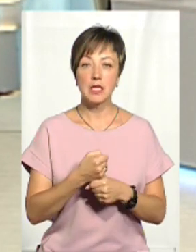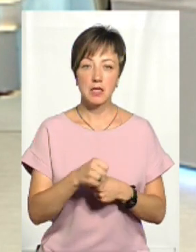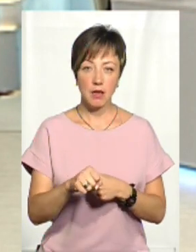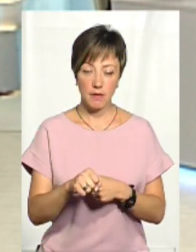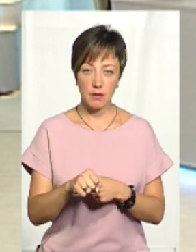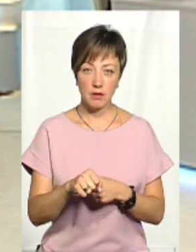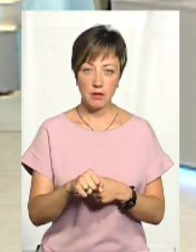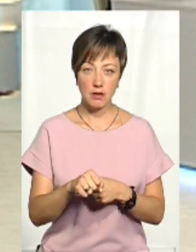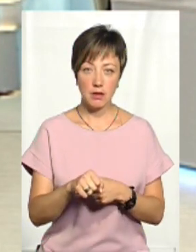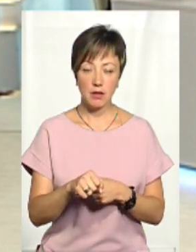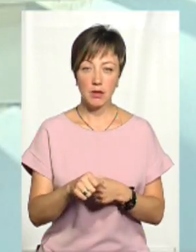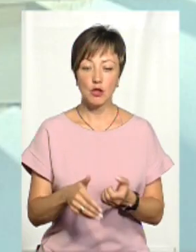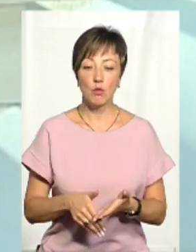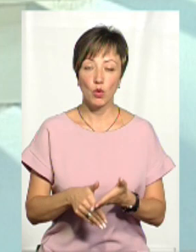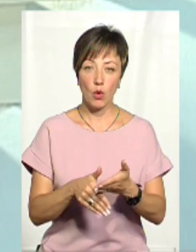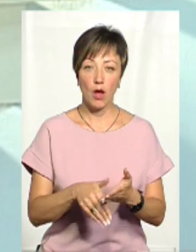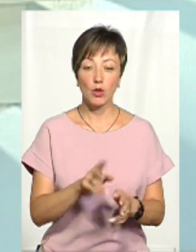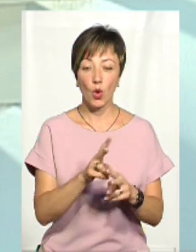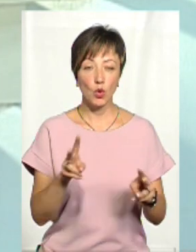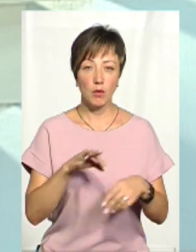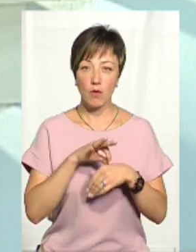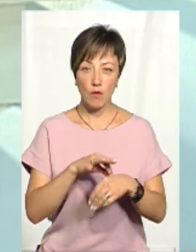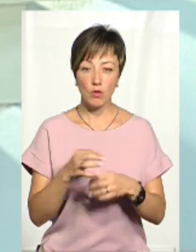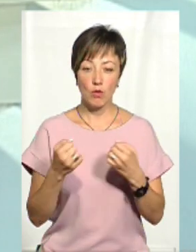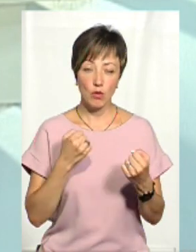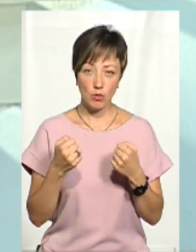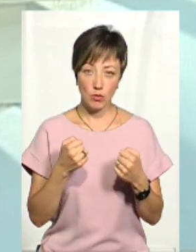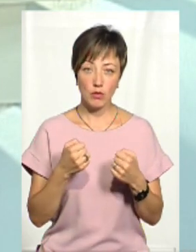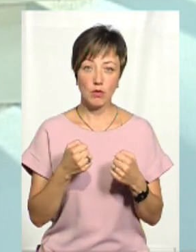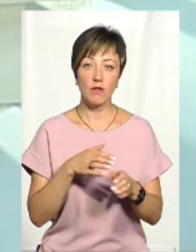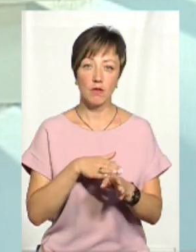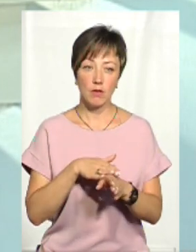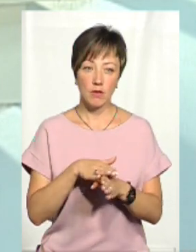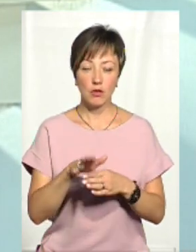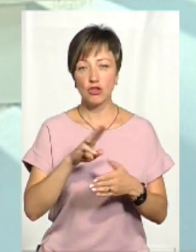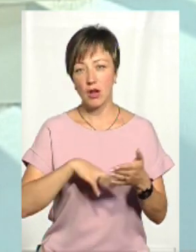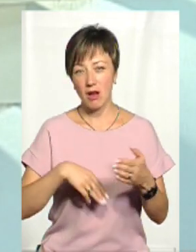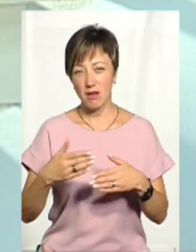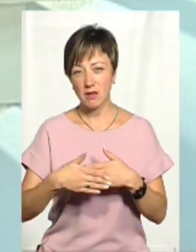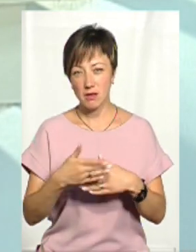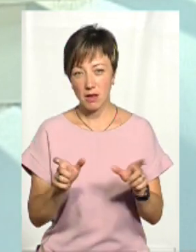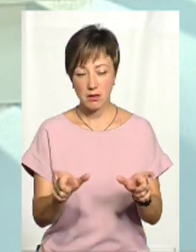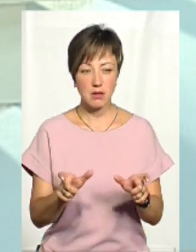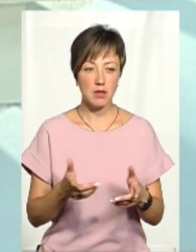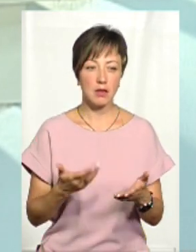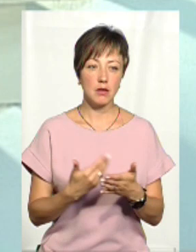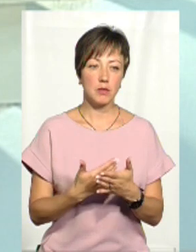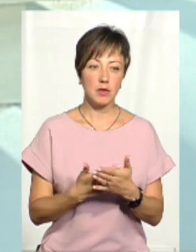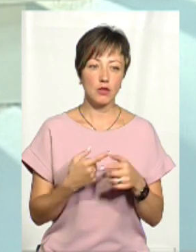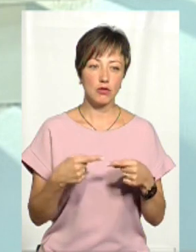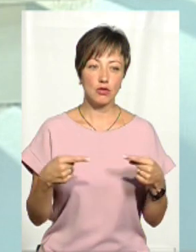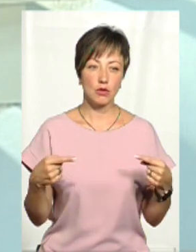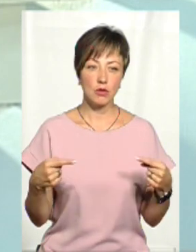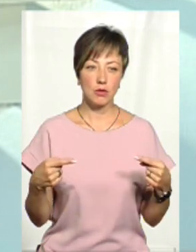заставити, спонукати тих, хто не проводить боротьбу, способом штрафних санкцій і